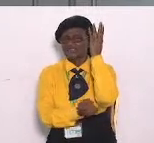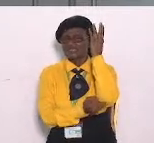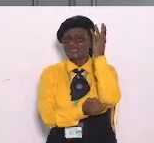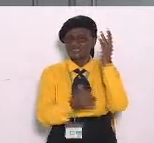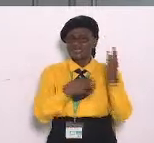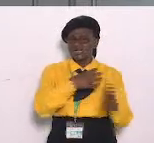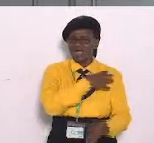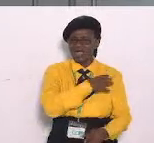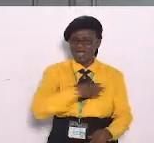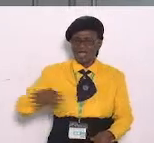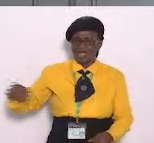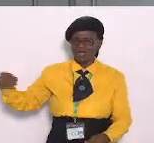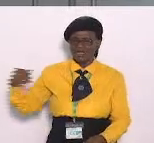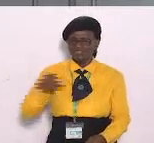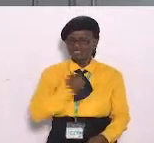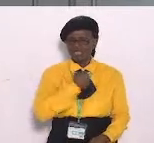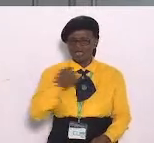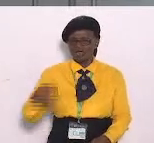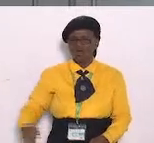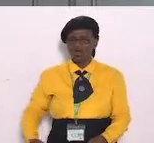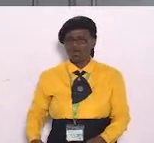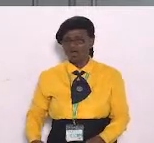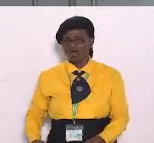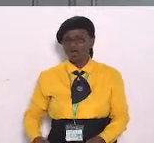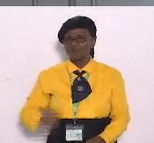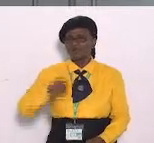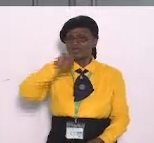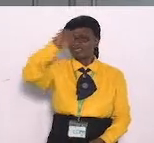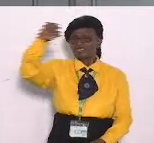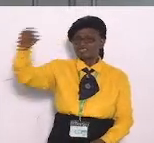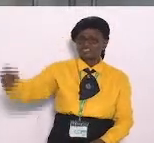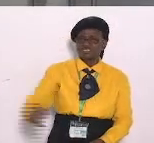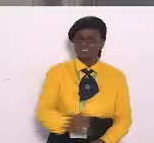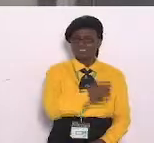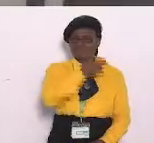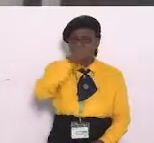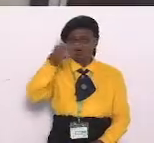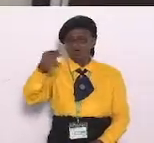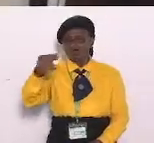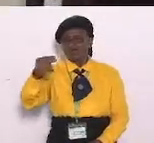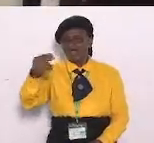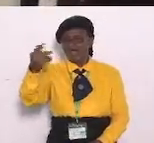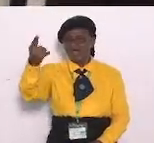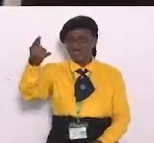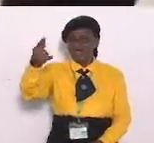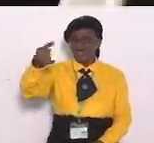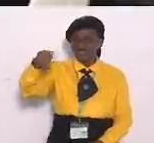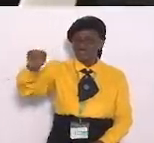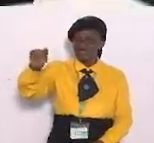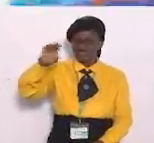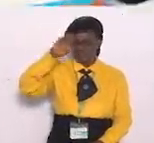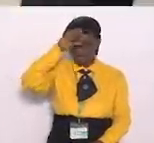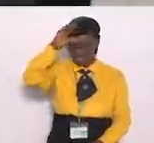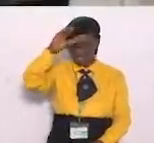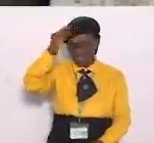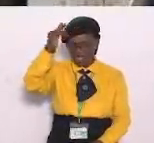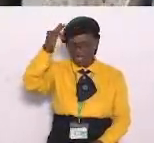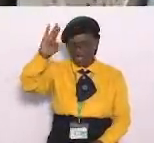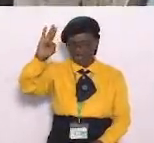Isaac et Jacob Jéhovah